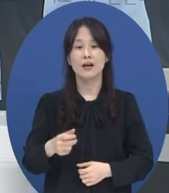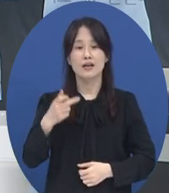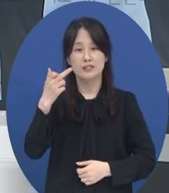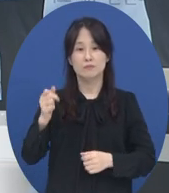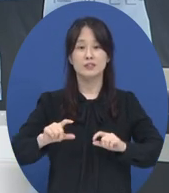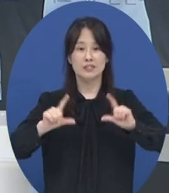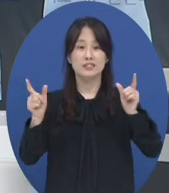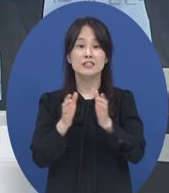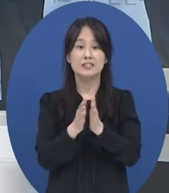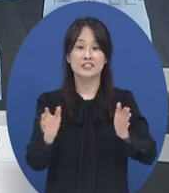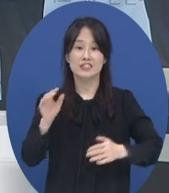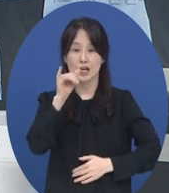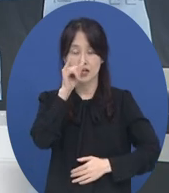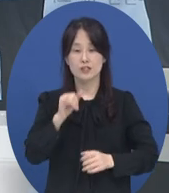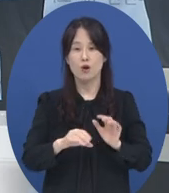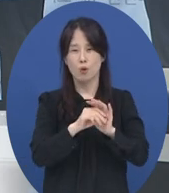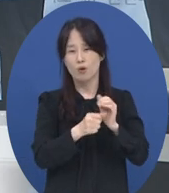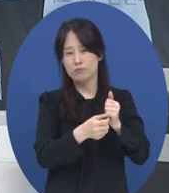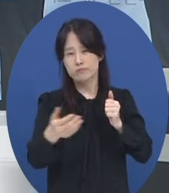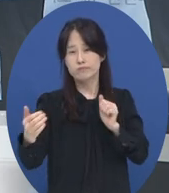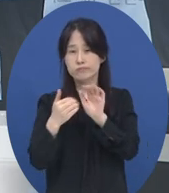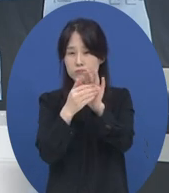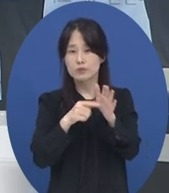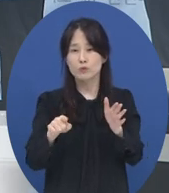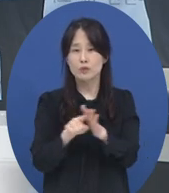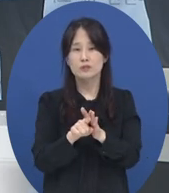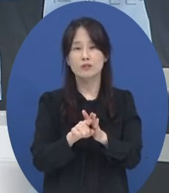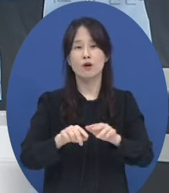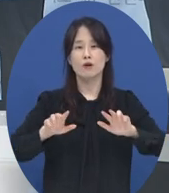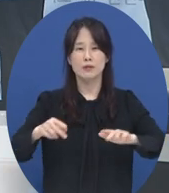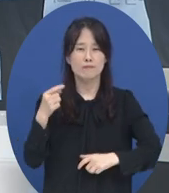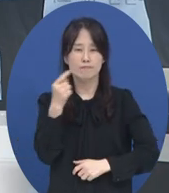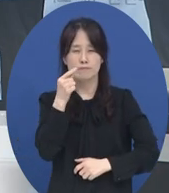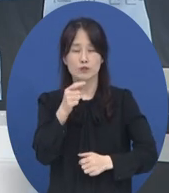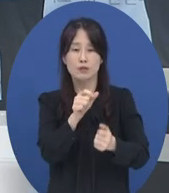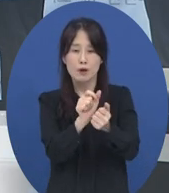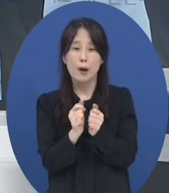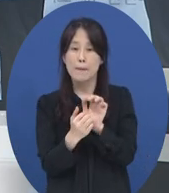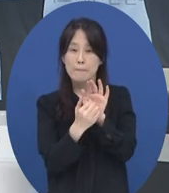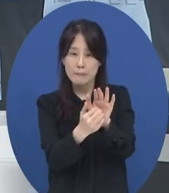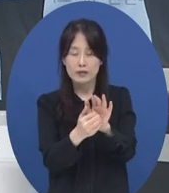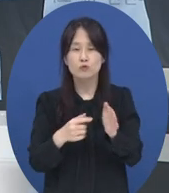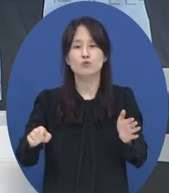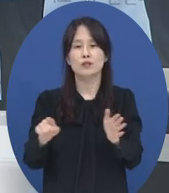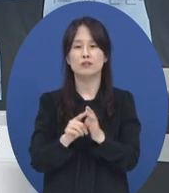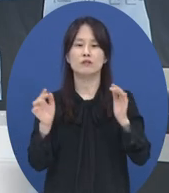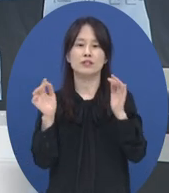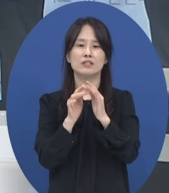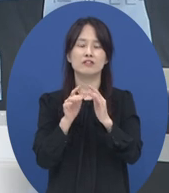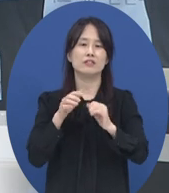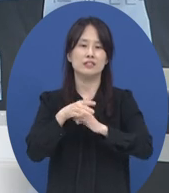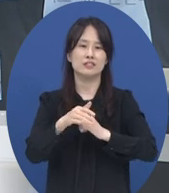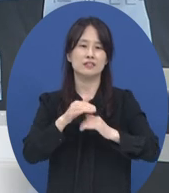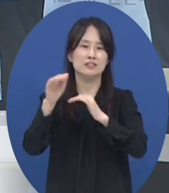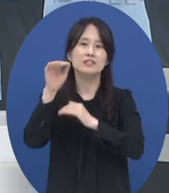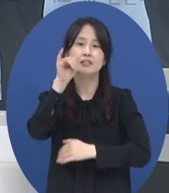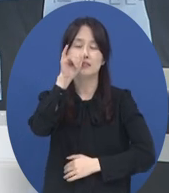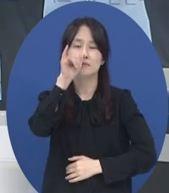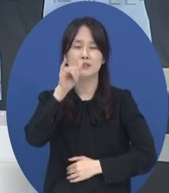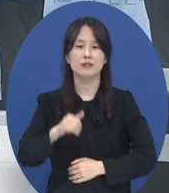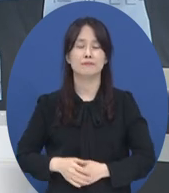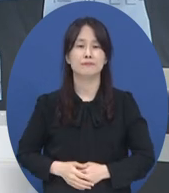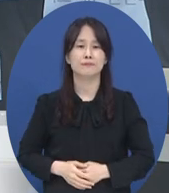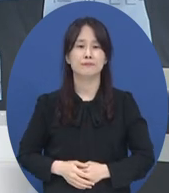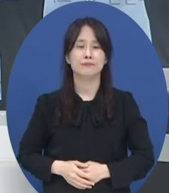경기도는 코로나19 확산 방지를 위해 이번 행사를 철저한 방역 관리 아래 온라인 비대면 방식으로 진행한다고 밝혔습니다.